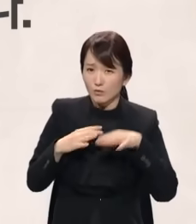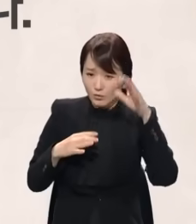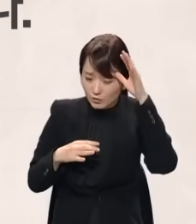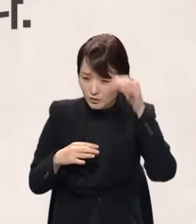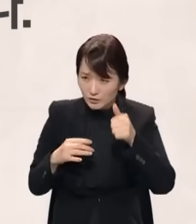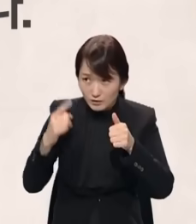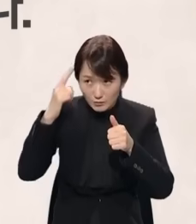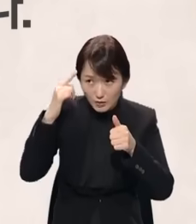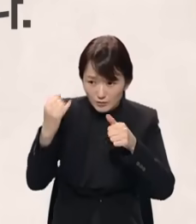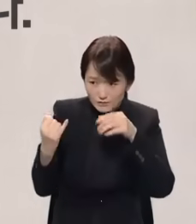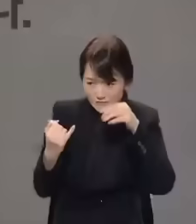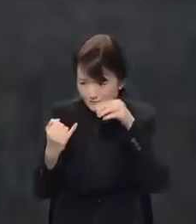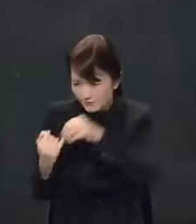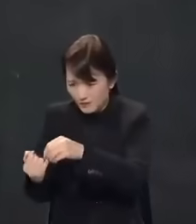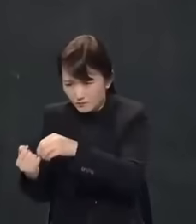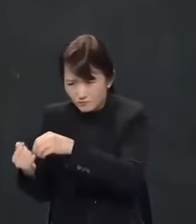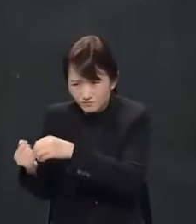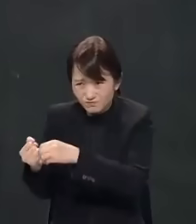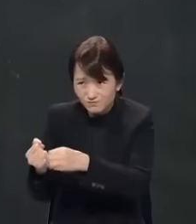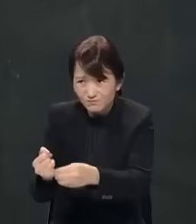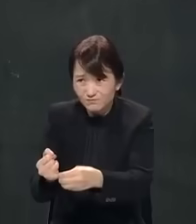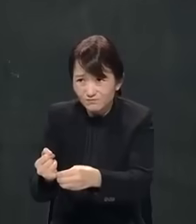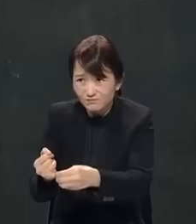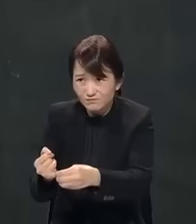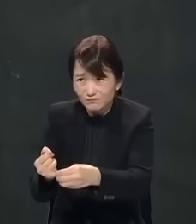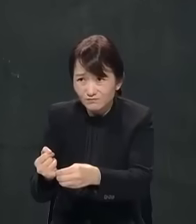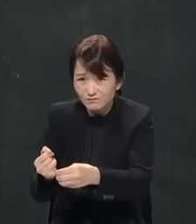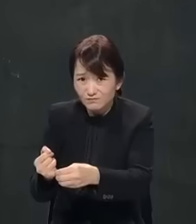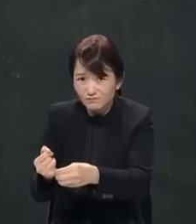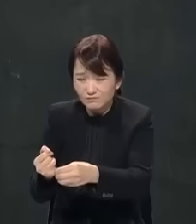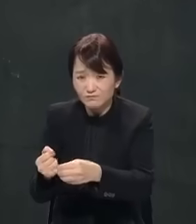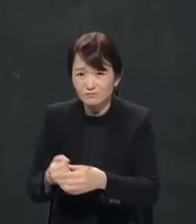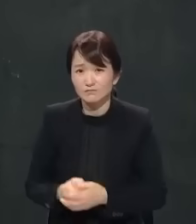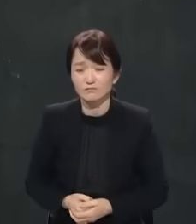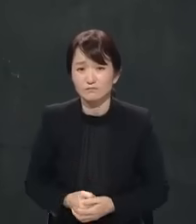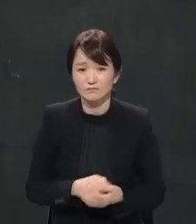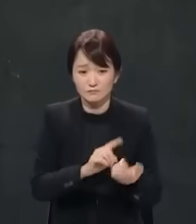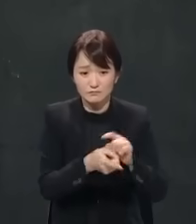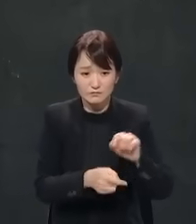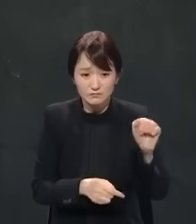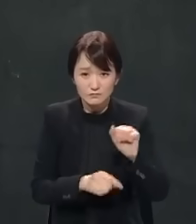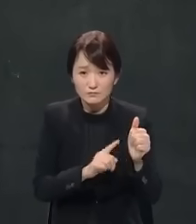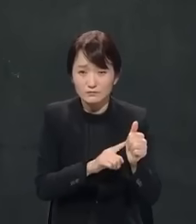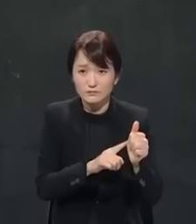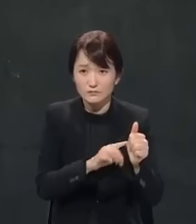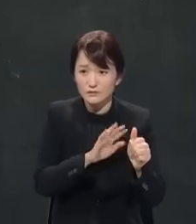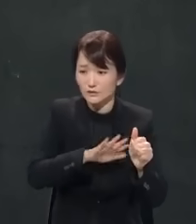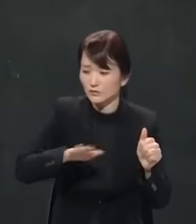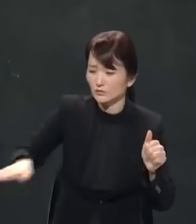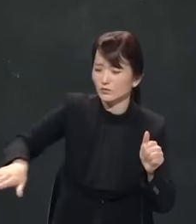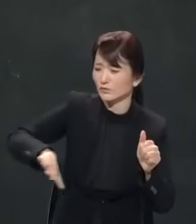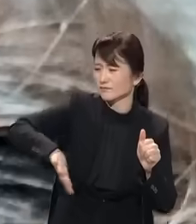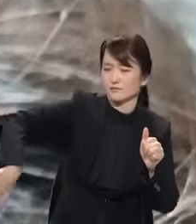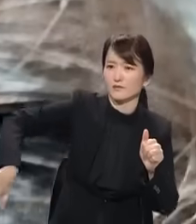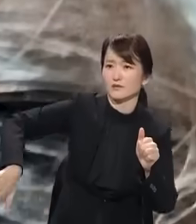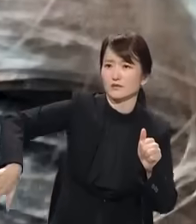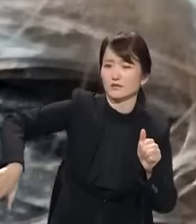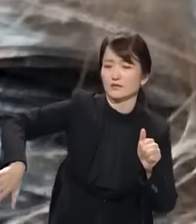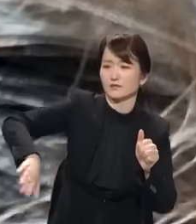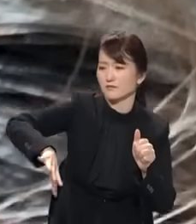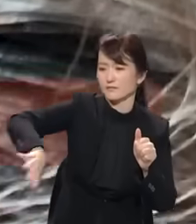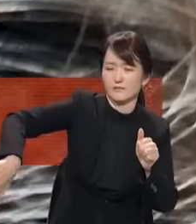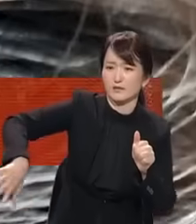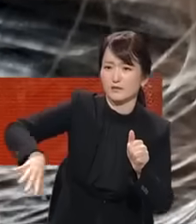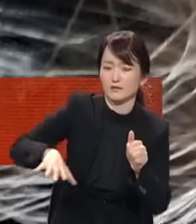쪽을 물어서 끌고 간다는 게 그렇게 다투는 와중에도 그래서 이 대리기사분이 손을 뻗어서 어떻게든 잡아보려고 했더니